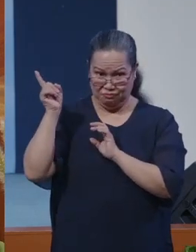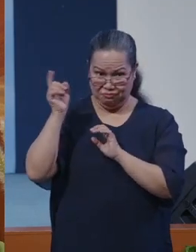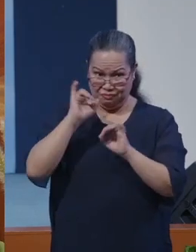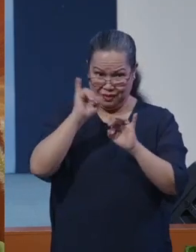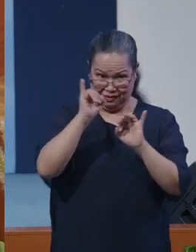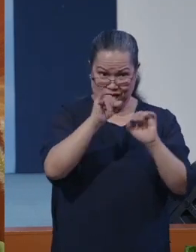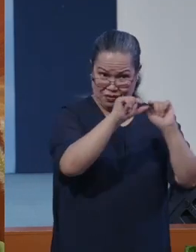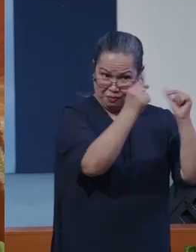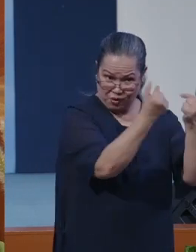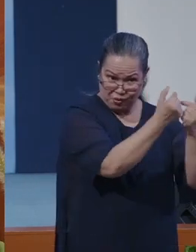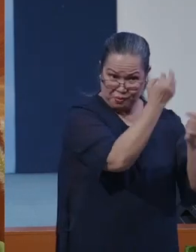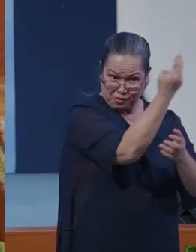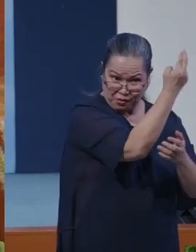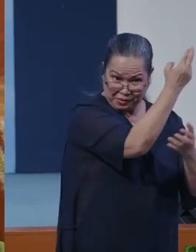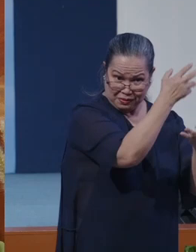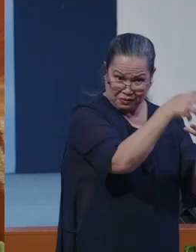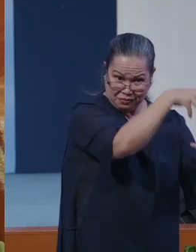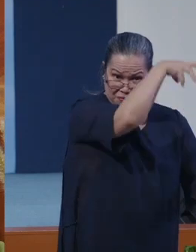Group?